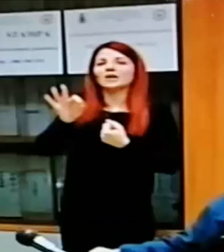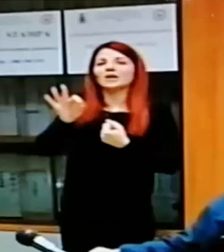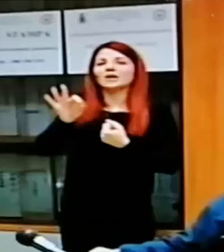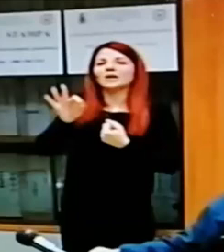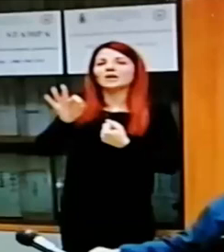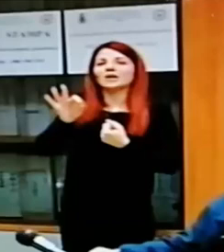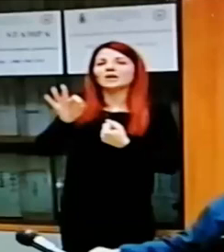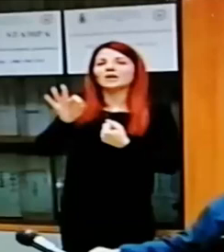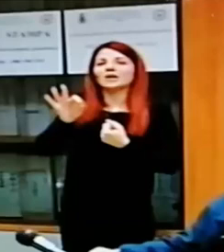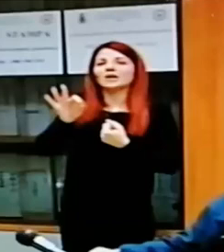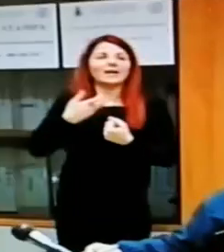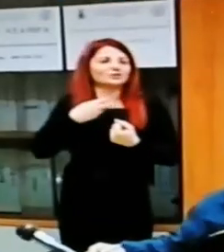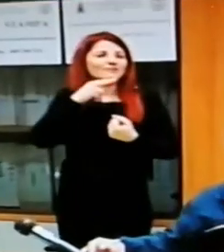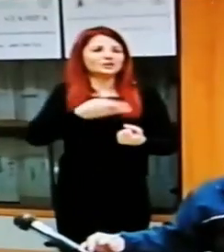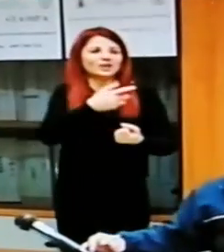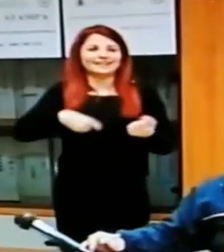diceva robe del genere.